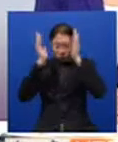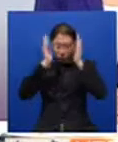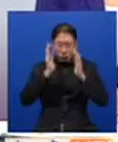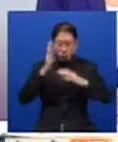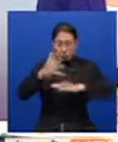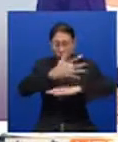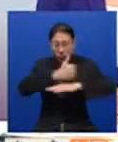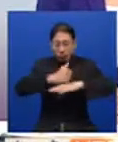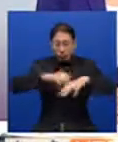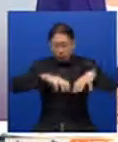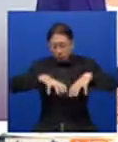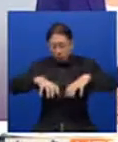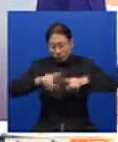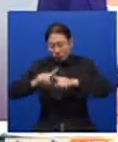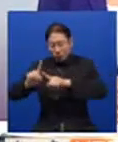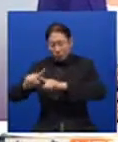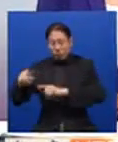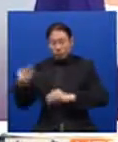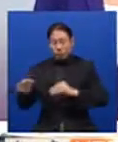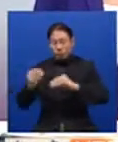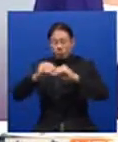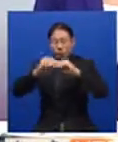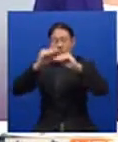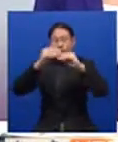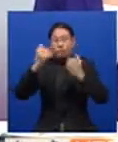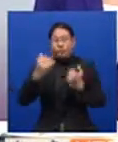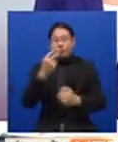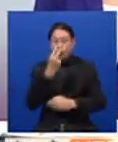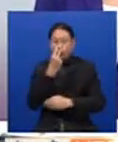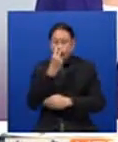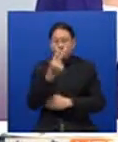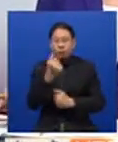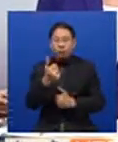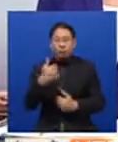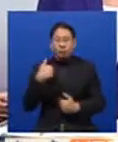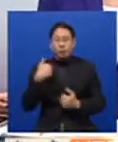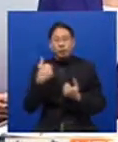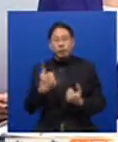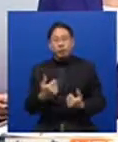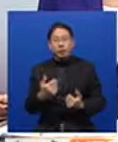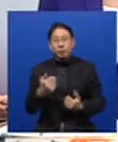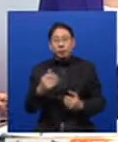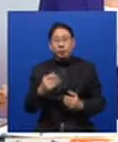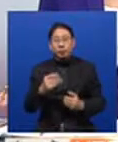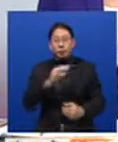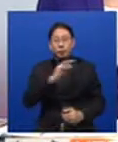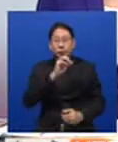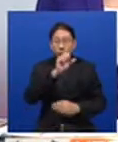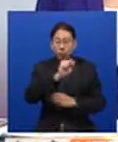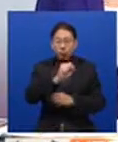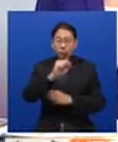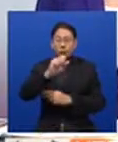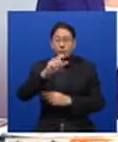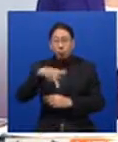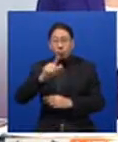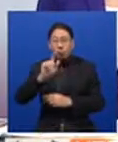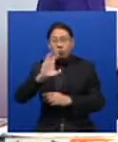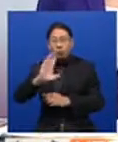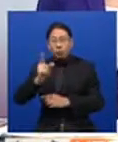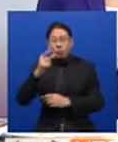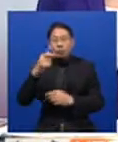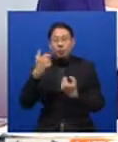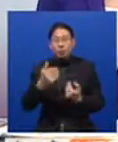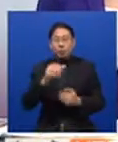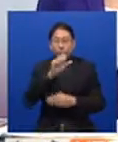การเมืองการบริหารอะไรมากยิ่งขึ้นด้วยใช่แล้วค่ะค่ะมาติดตามอีกหนึ่งความเคลื่อนไหวกันบ้างนะคะสมาชิกสภาปฏิรูปแห่งชาติและสมาชิก